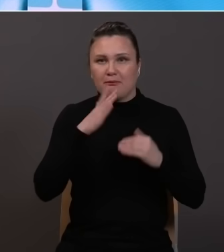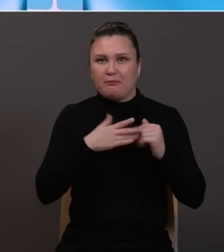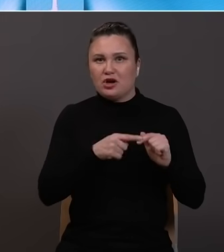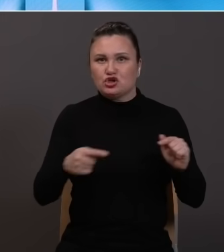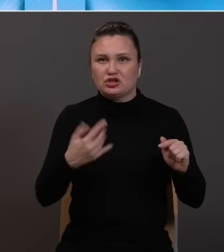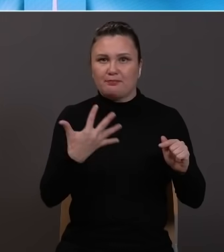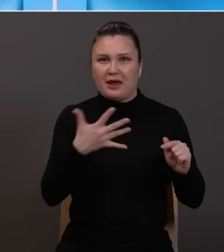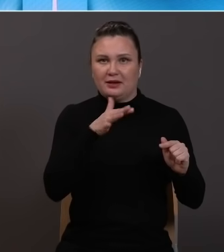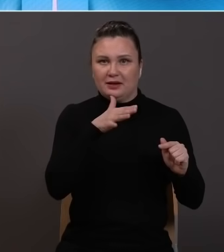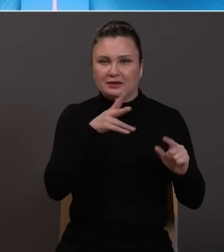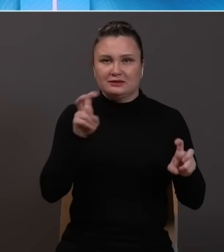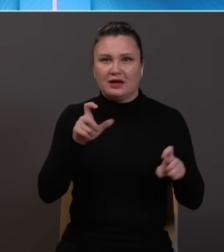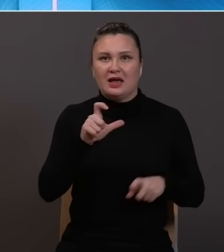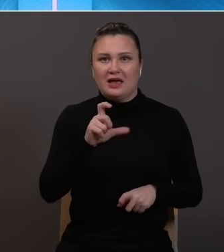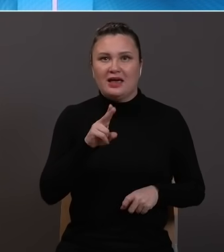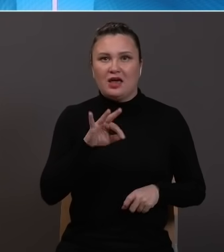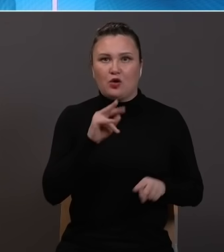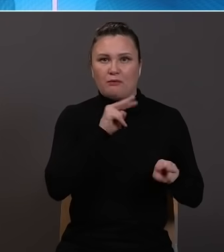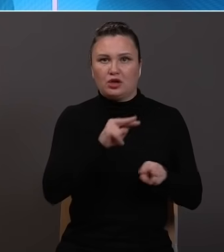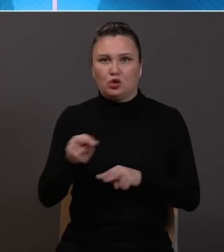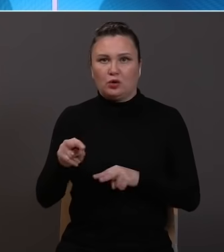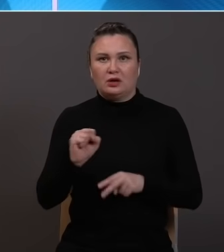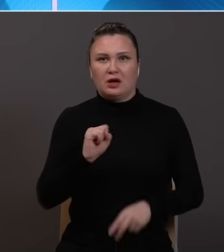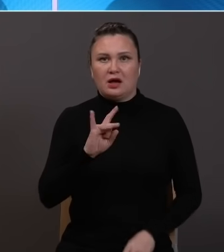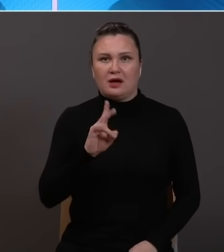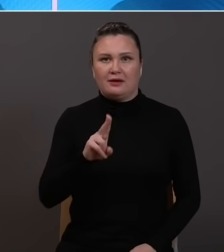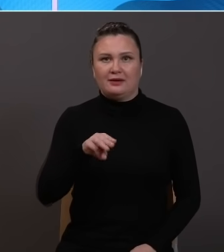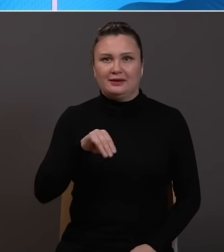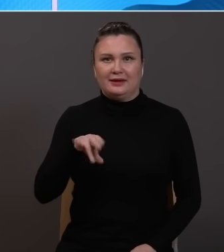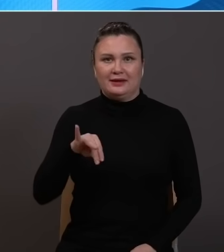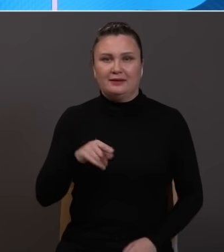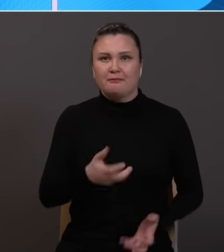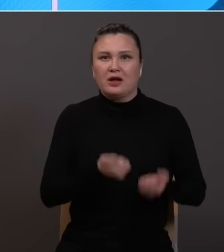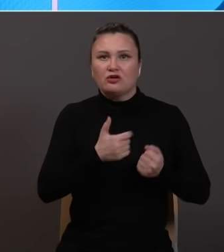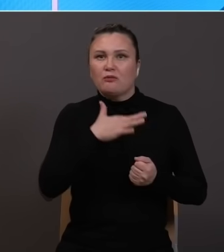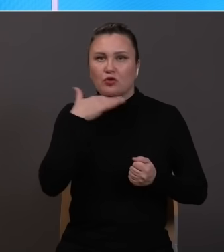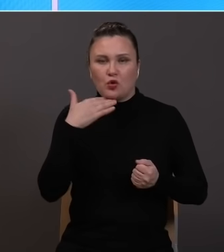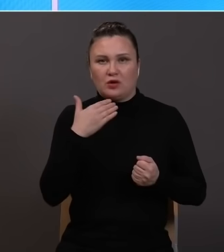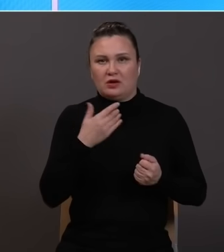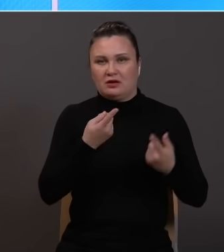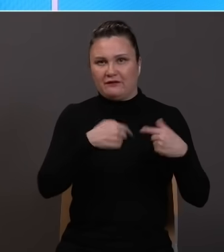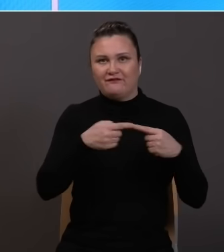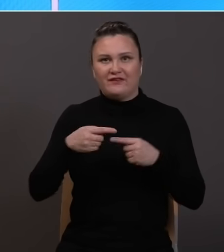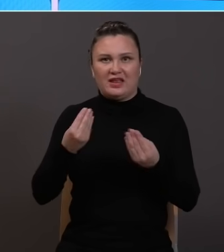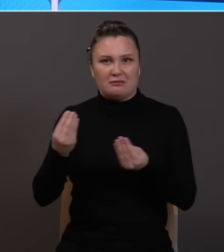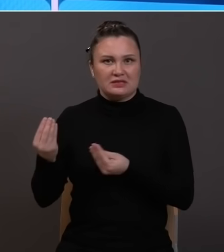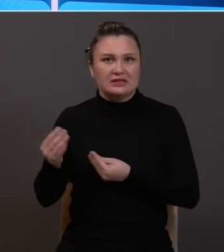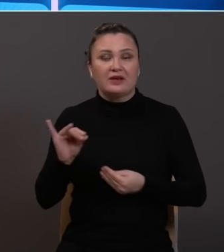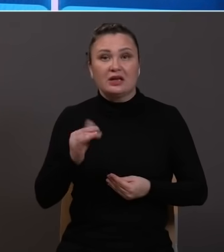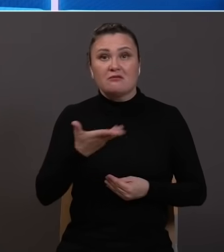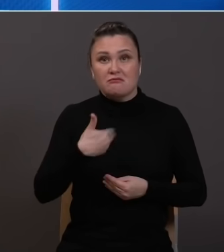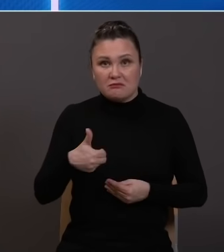ближайшие 5 лет. Проект называется «Эко-мониторинг Арктики». Он проходит при поддержке многих ведомств. И